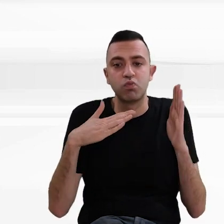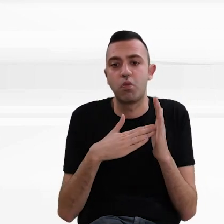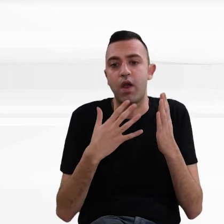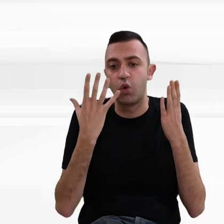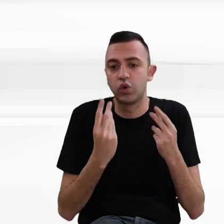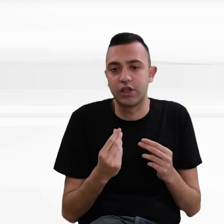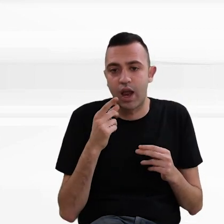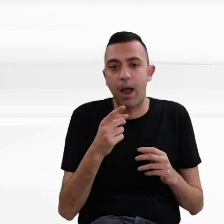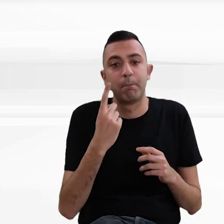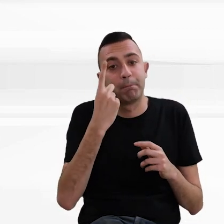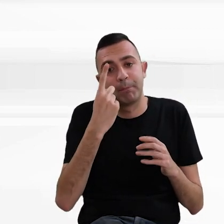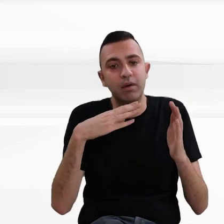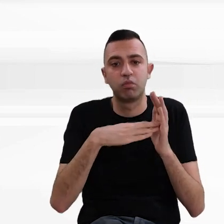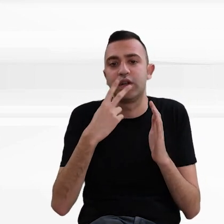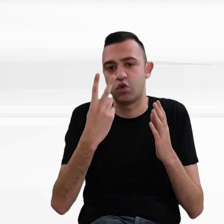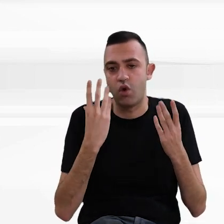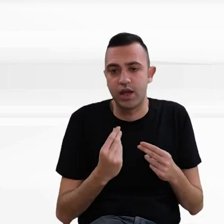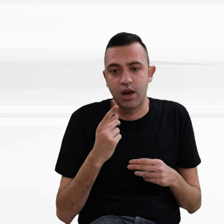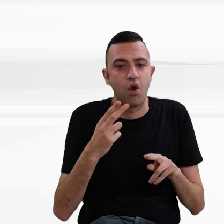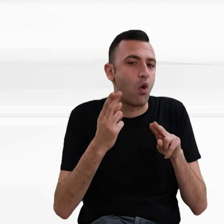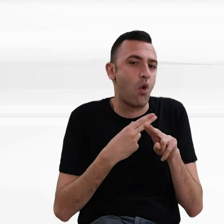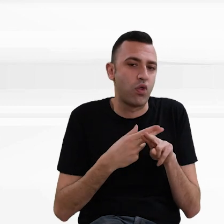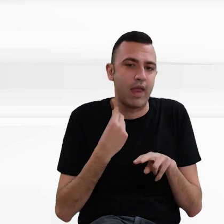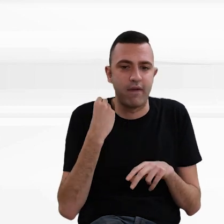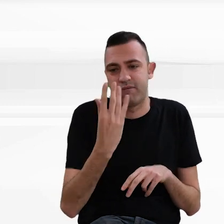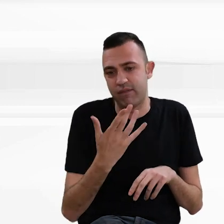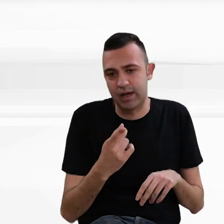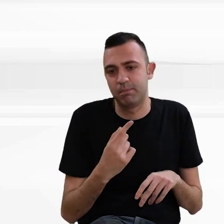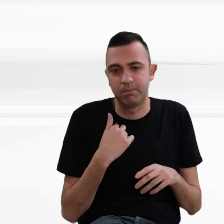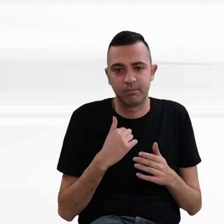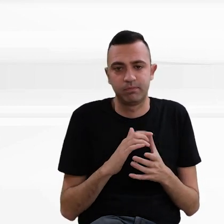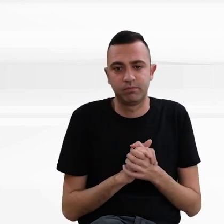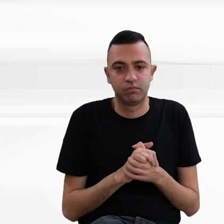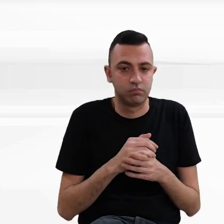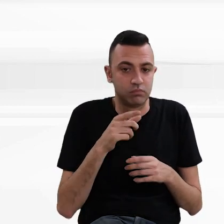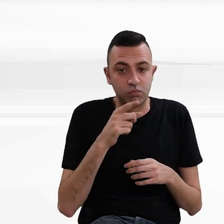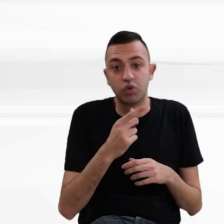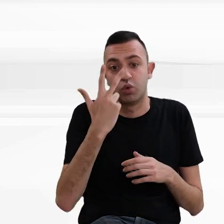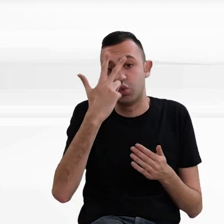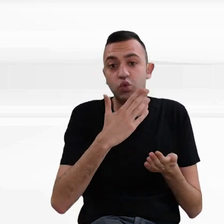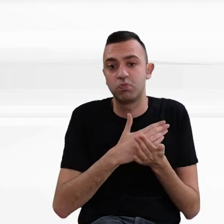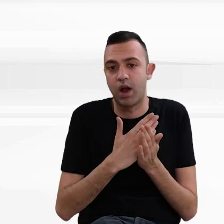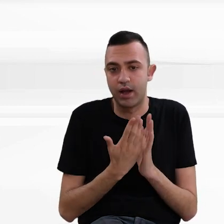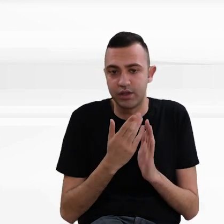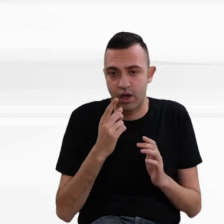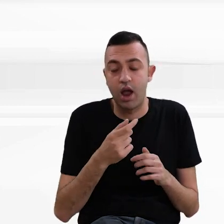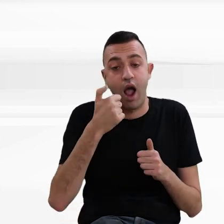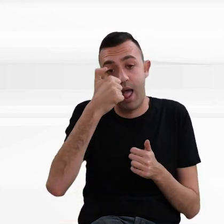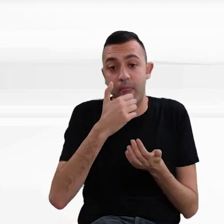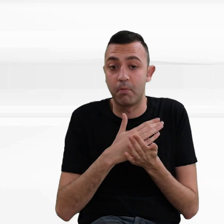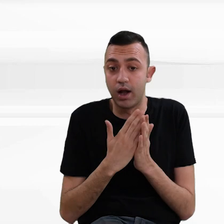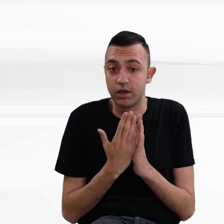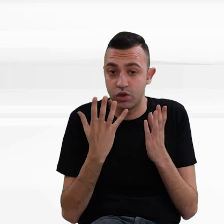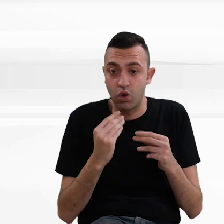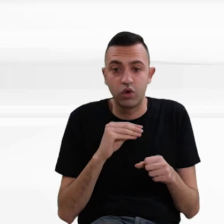bölersem bire iki oranında bölmüş olurum bakın önce şuradan bölersem Ben buradaki 3 parça burası 6